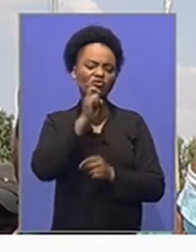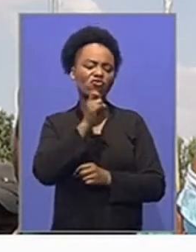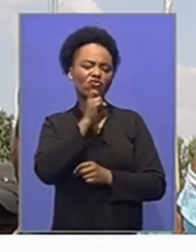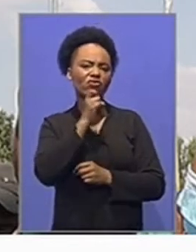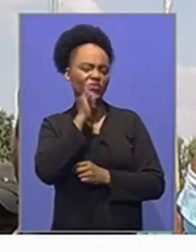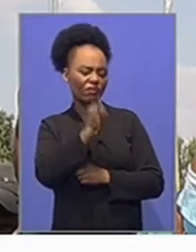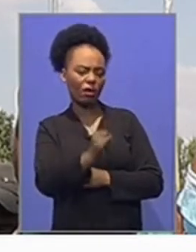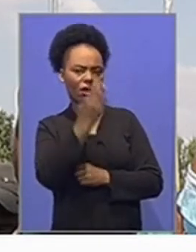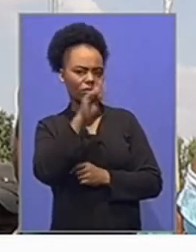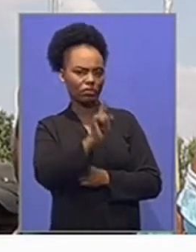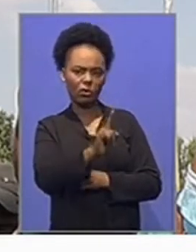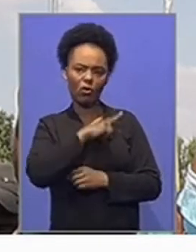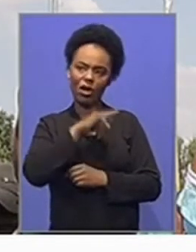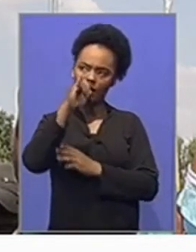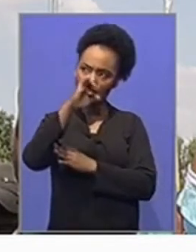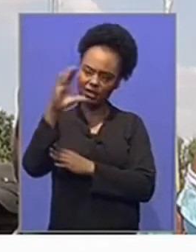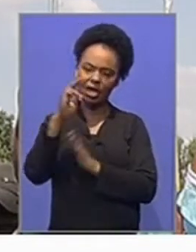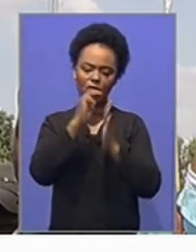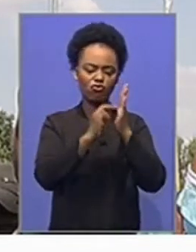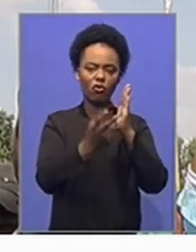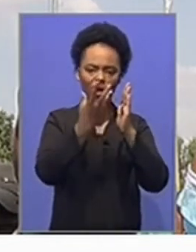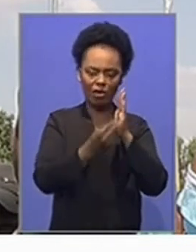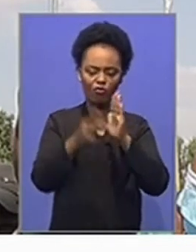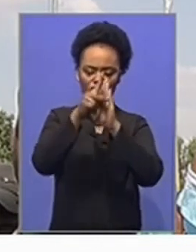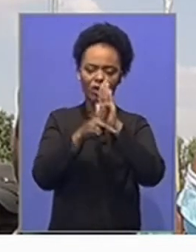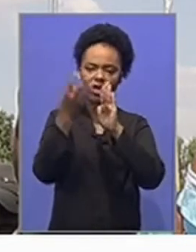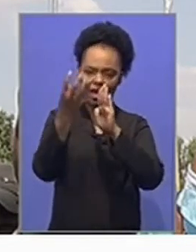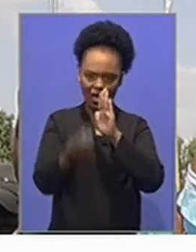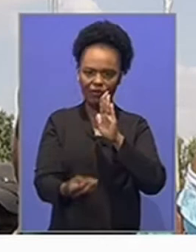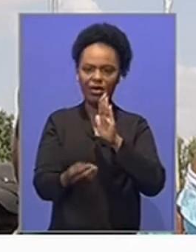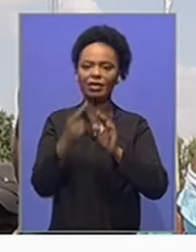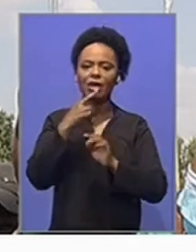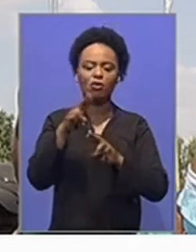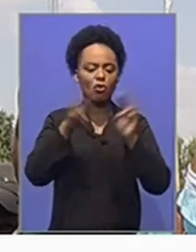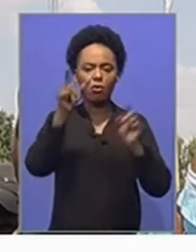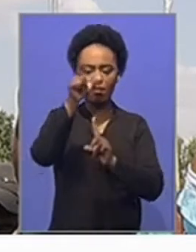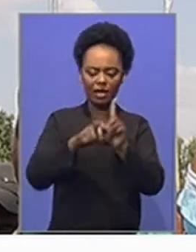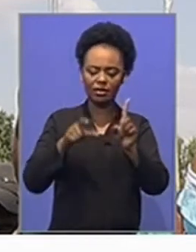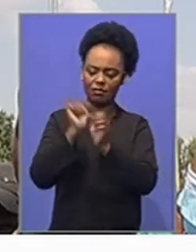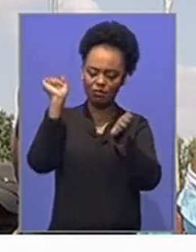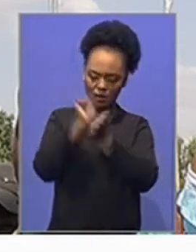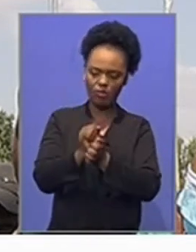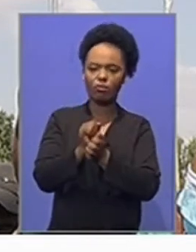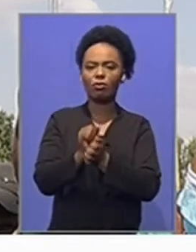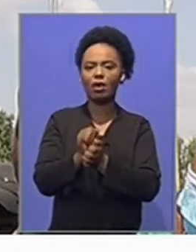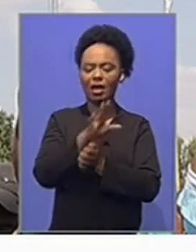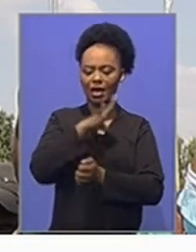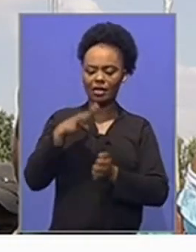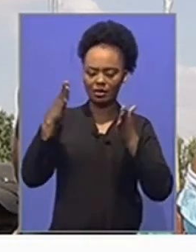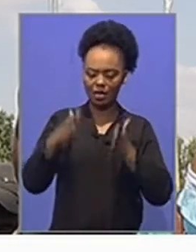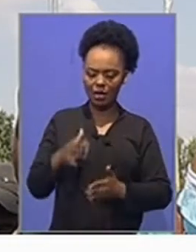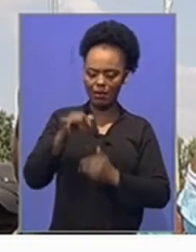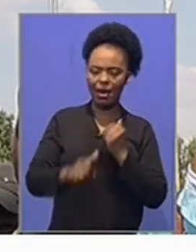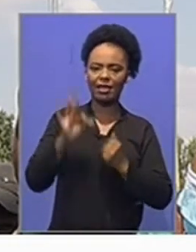batho. Nako e IEC na le melao le melawana ya re ga gona o tshwarwang o e leng mo councilora ka kgwedi tse 3